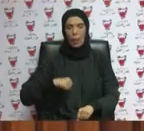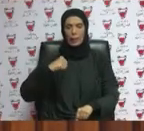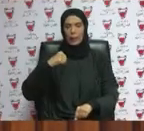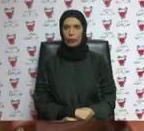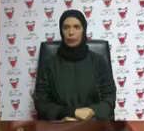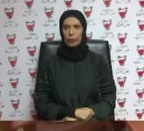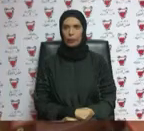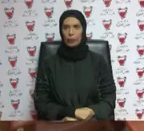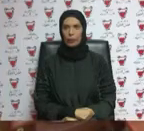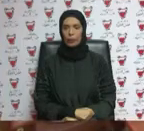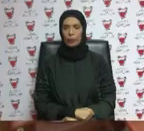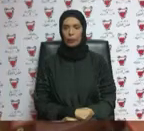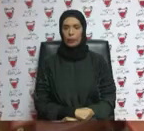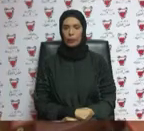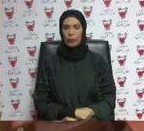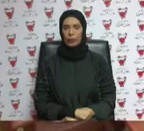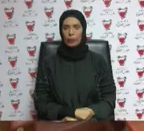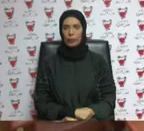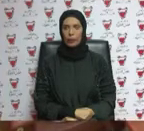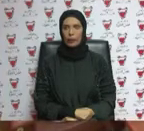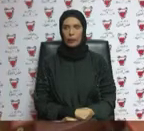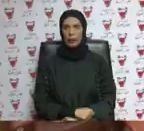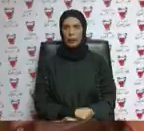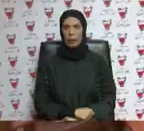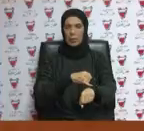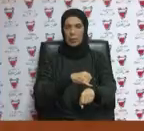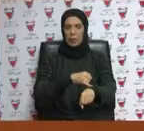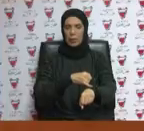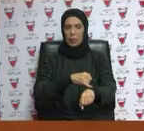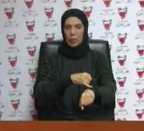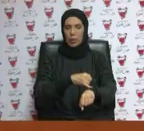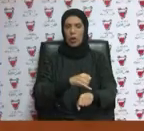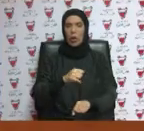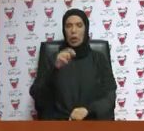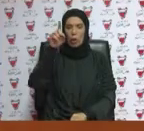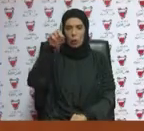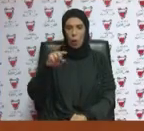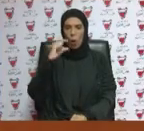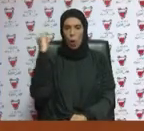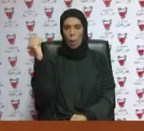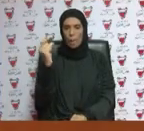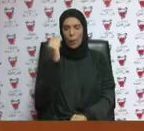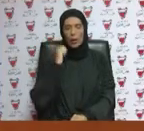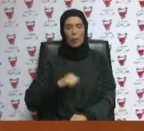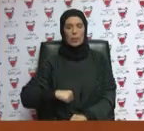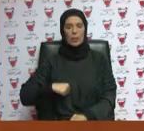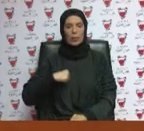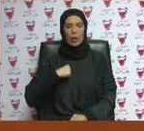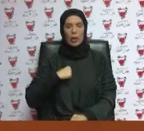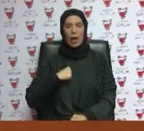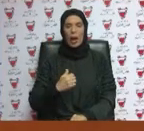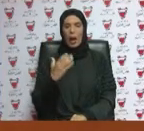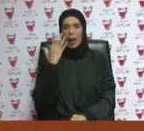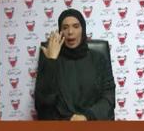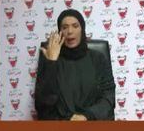عم تفضل. بمناسبة اليوم العالمي، اليوم الدولي للضمير الذي يصادف الخامس من شهر